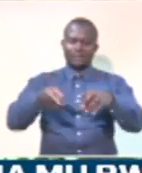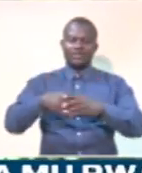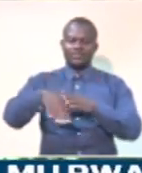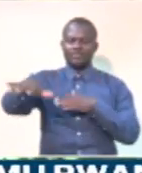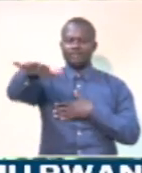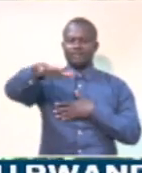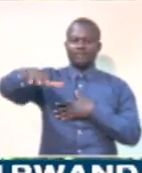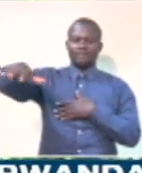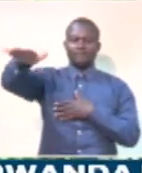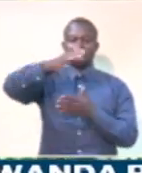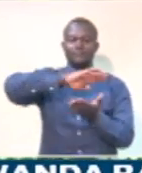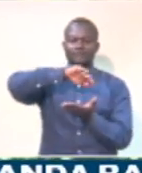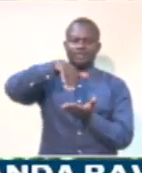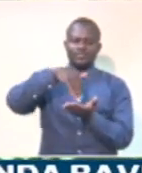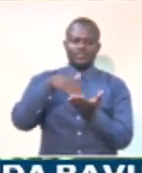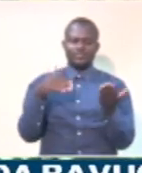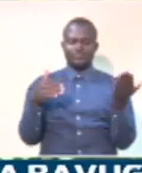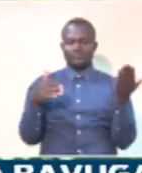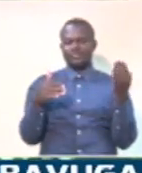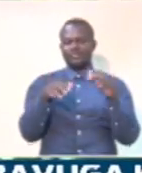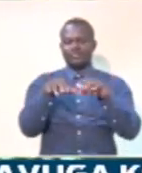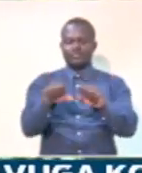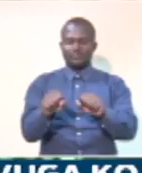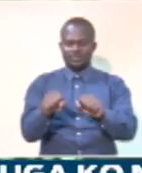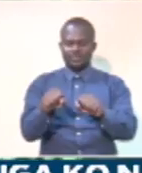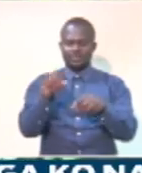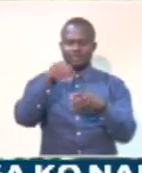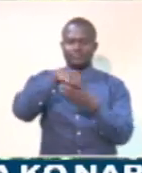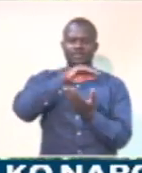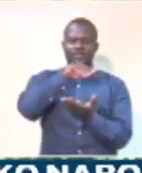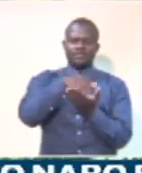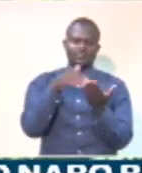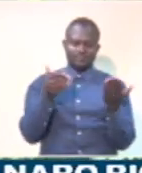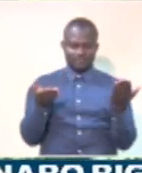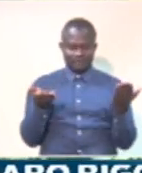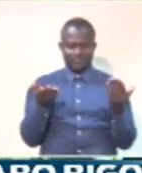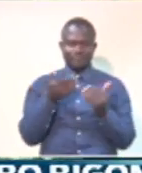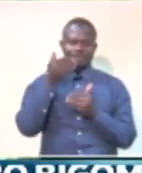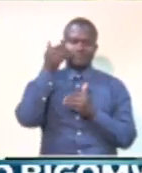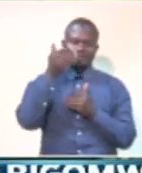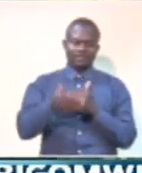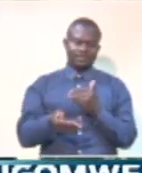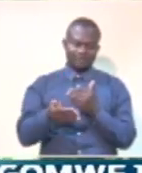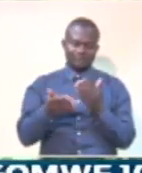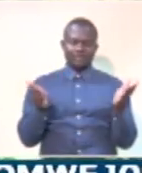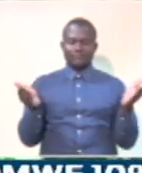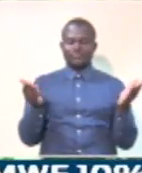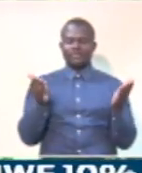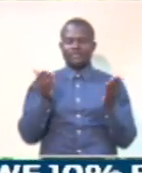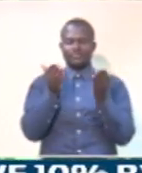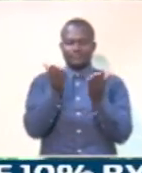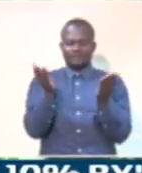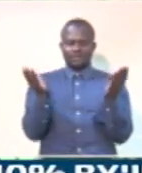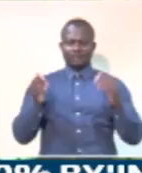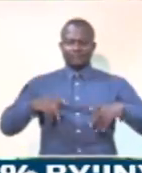kibaya hagati nuko bibe bimvatiye mu kibaya hagati nuko mbya niho nabaye